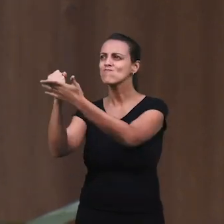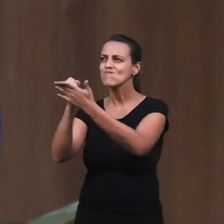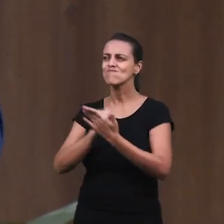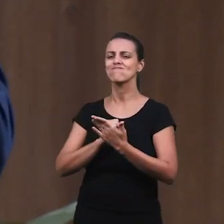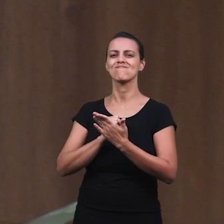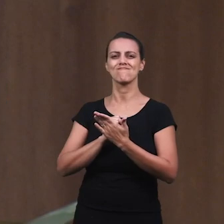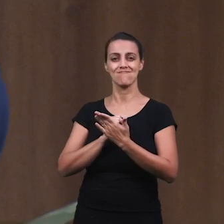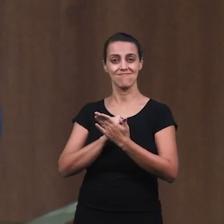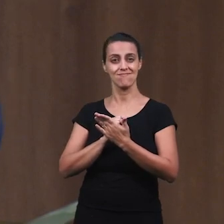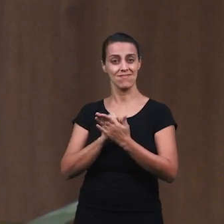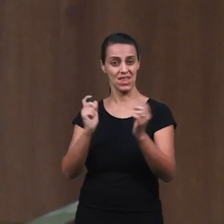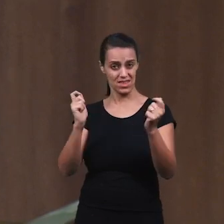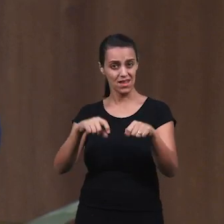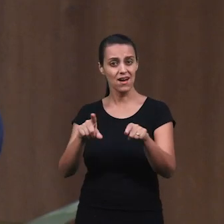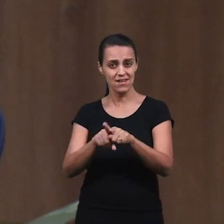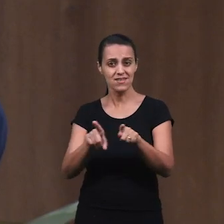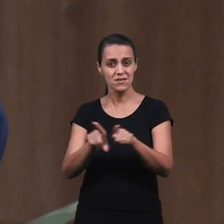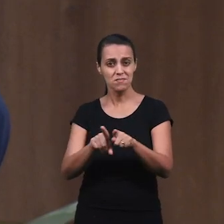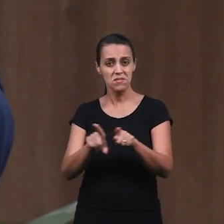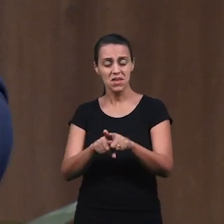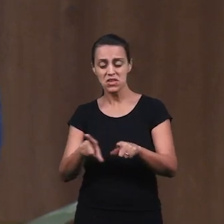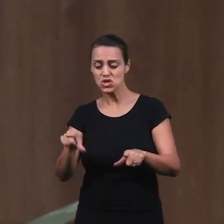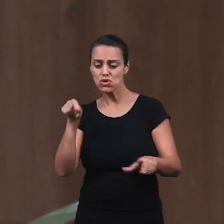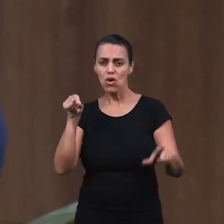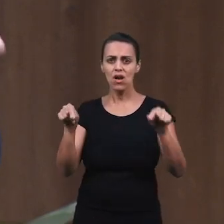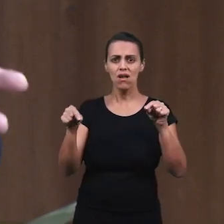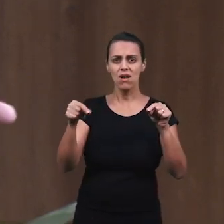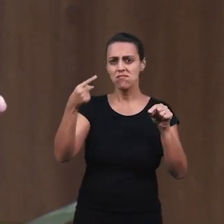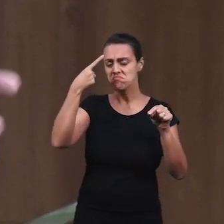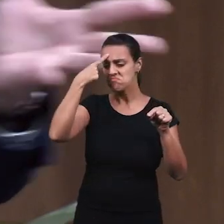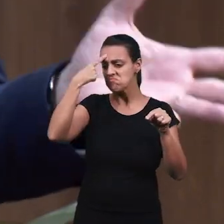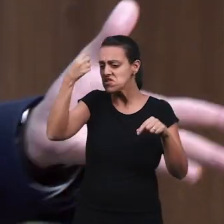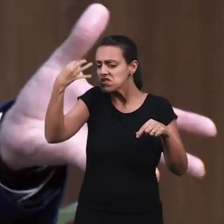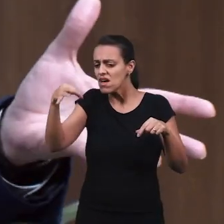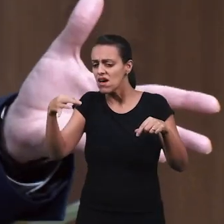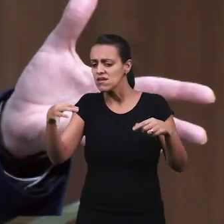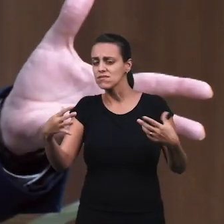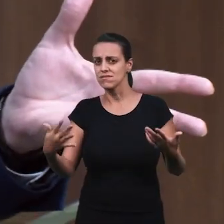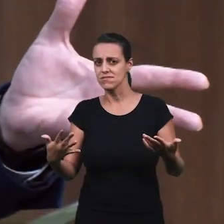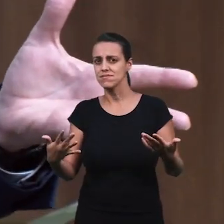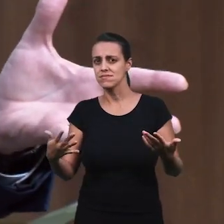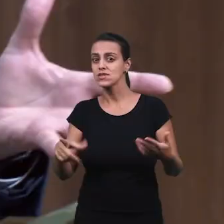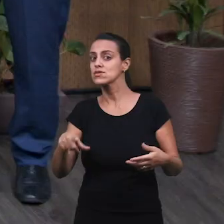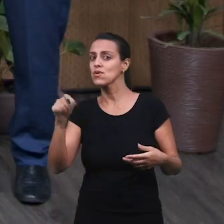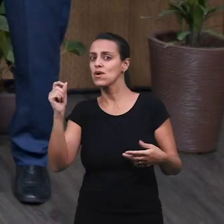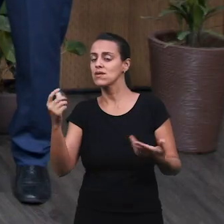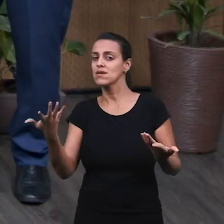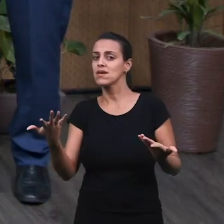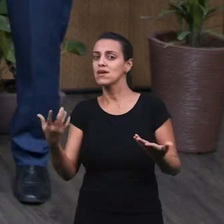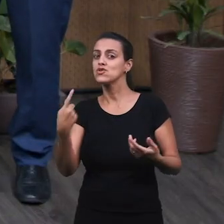dans sa vie. Puisse diriger sa marche